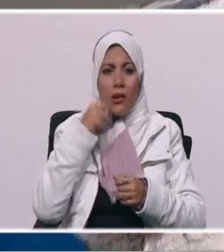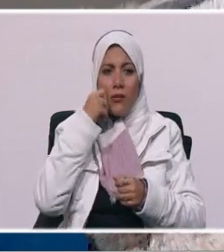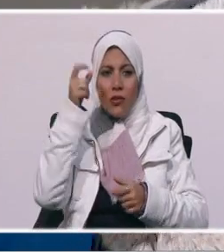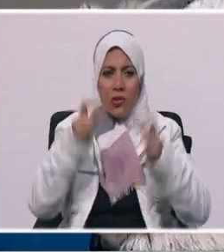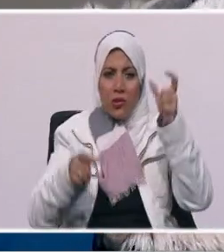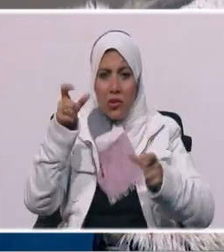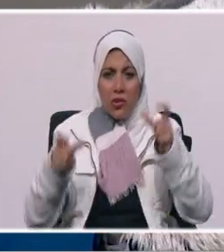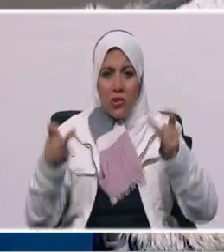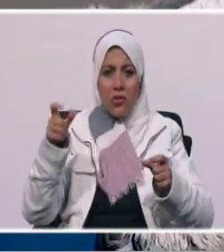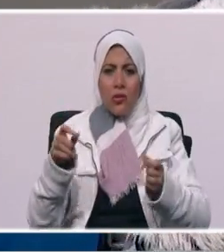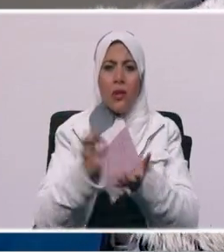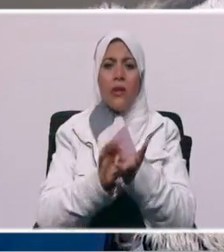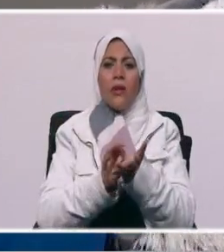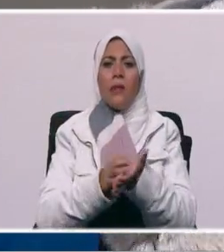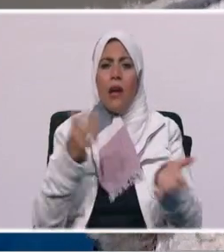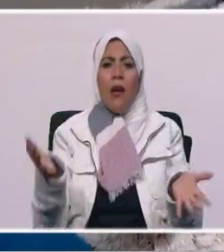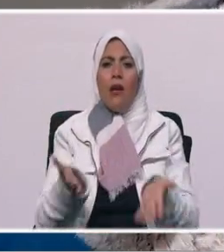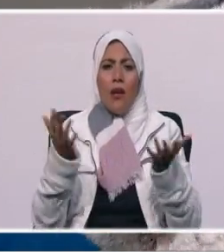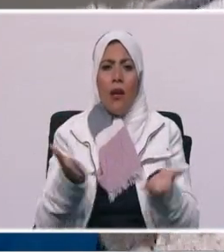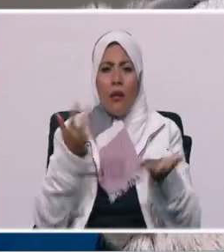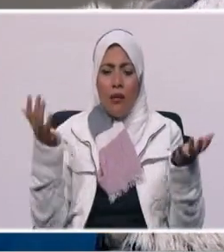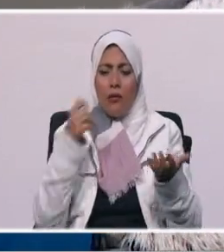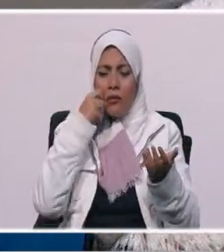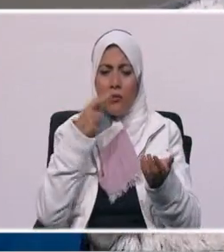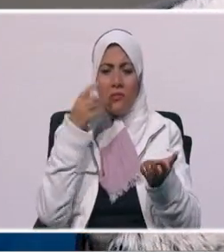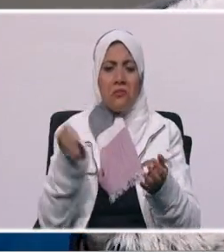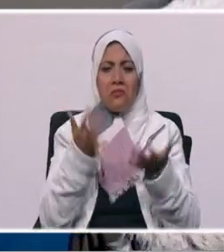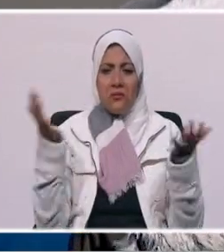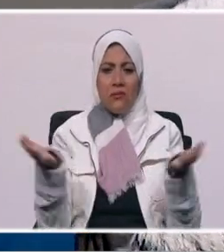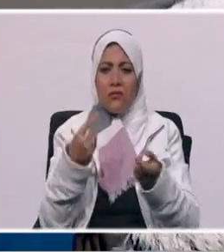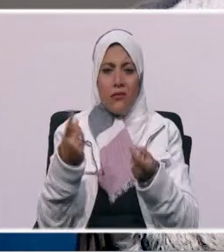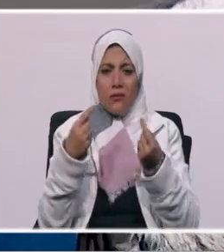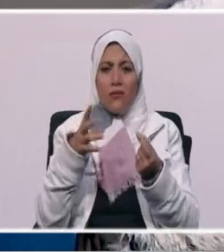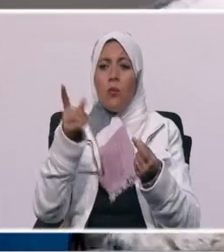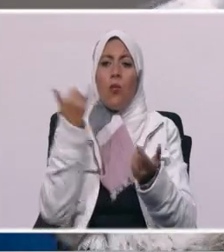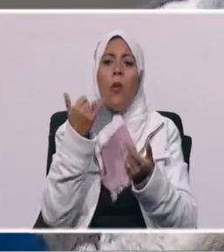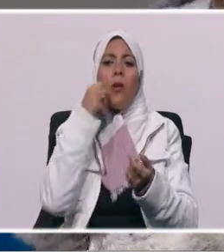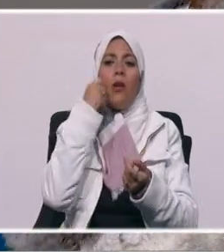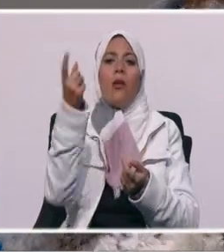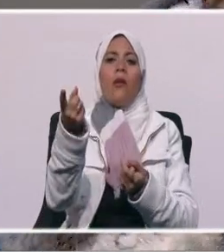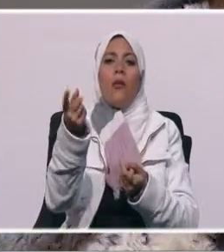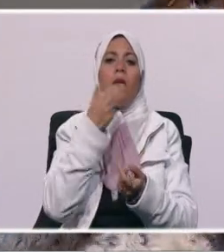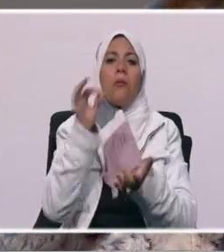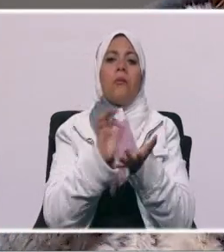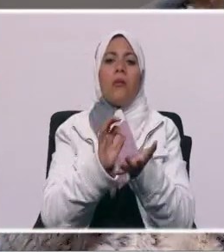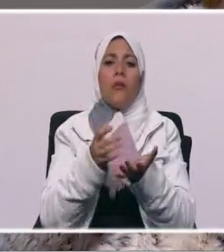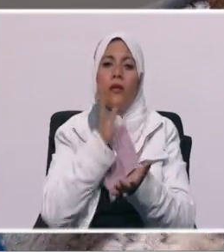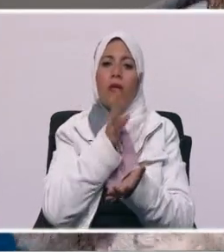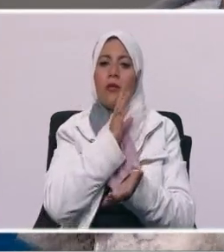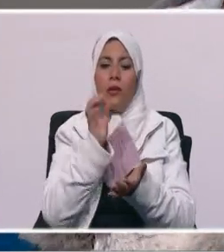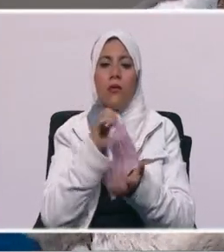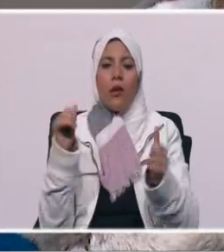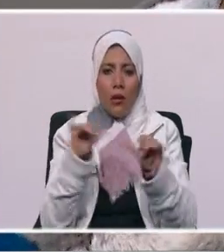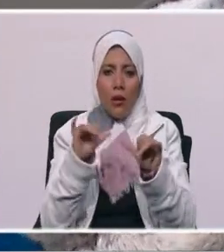أشخاص ممكن يكتبوا لهم أي حاجة، يعلقوا على أي حاجة بالطريقة اللي هي بتناسبهم بتريحهم، أو الطريقة اللي بتعبر عن تفكيرهم هم.